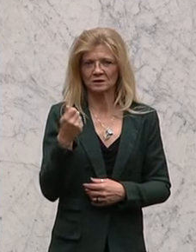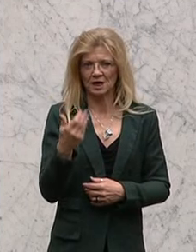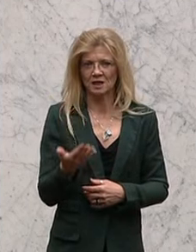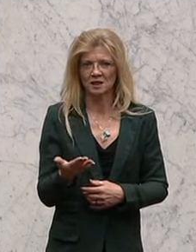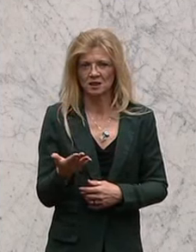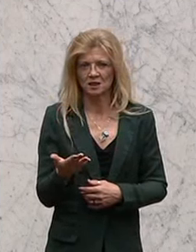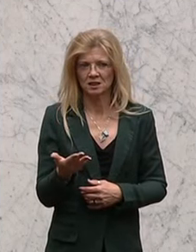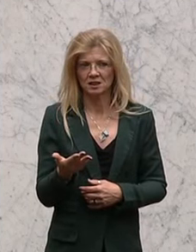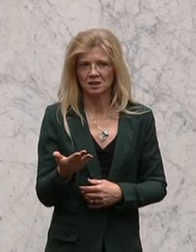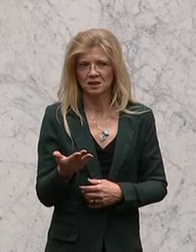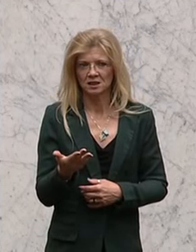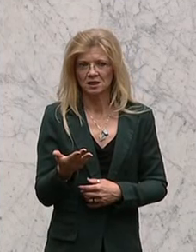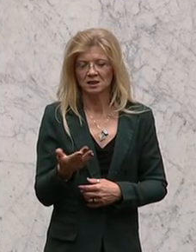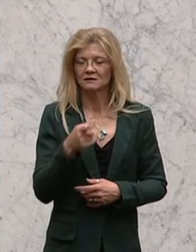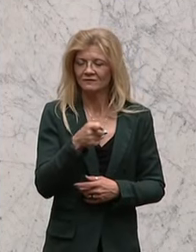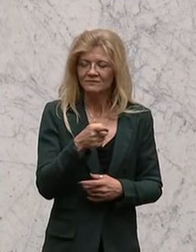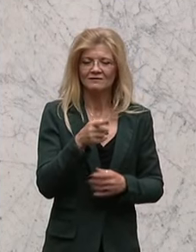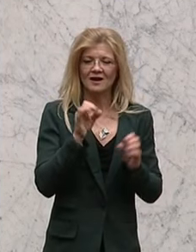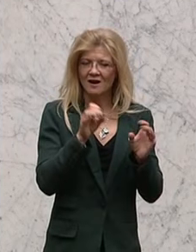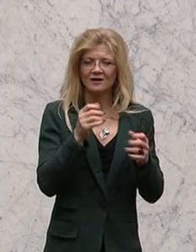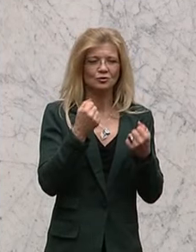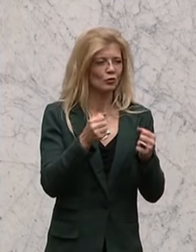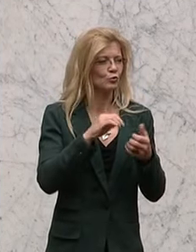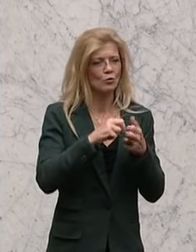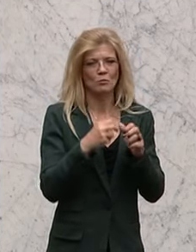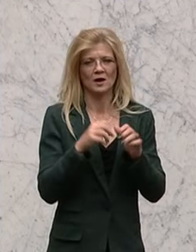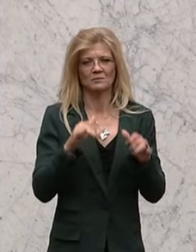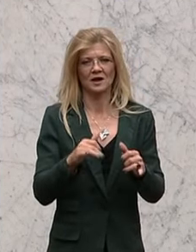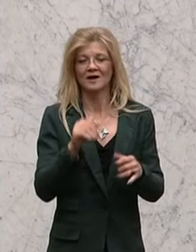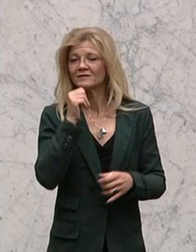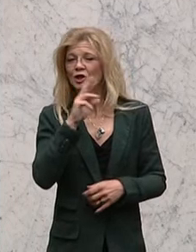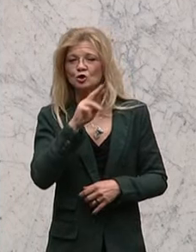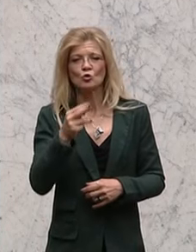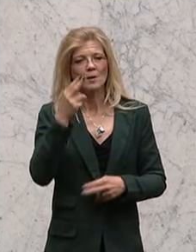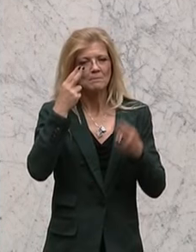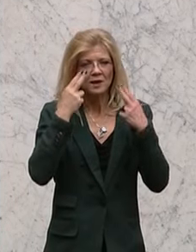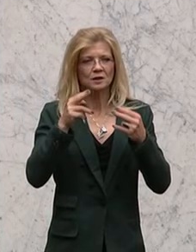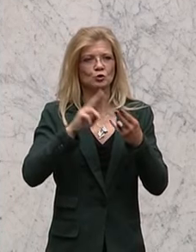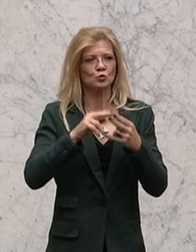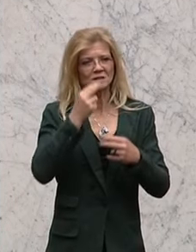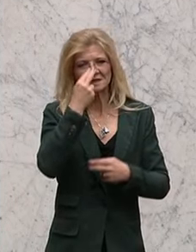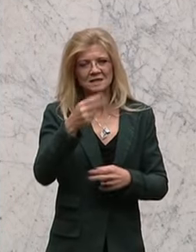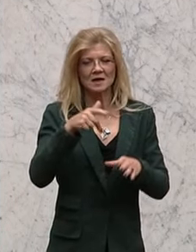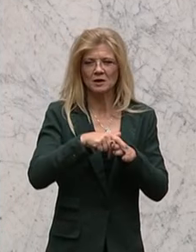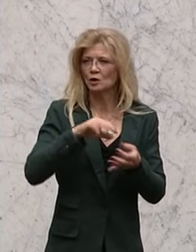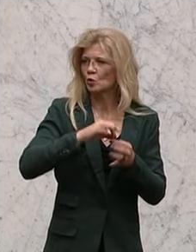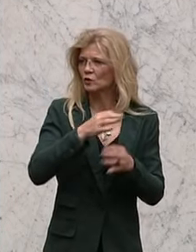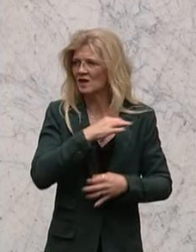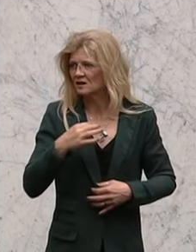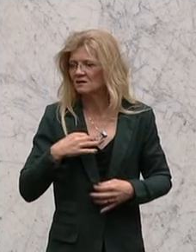es einfach das Problem, dass man nicht nur von Blinden, Sehbehinderten, Kindern,